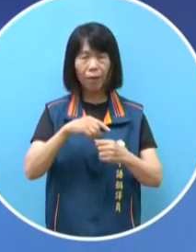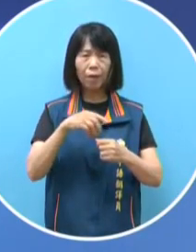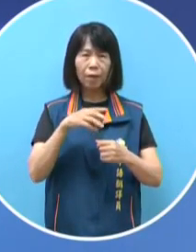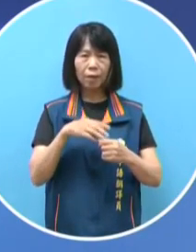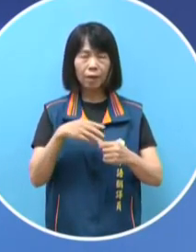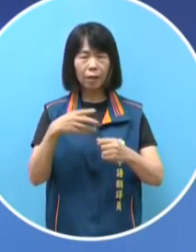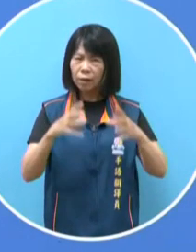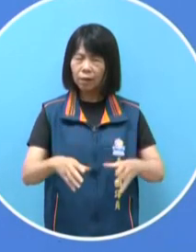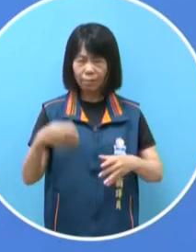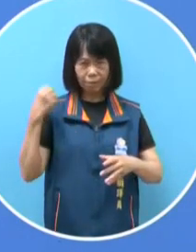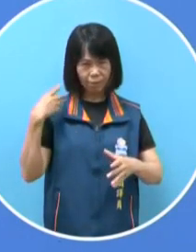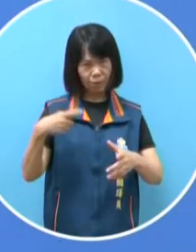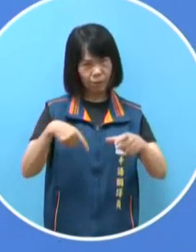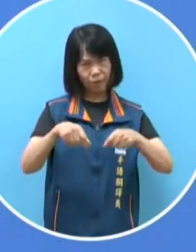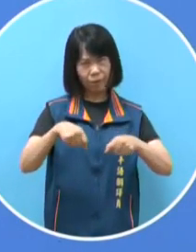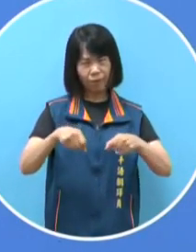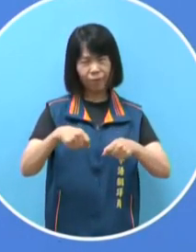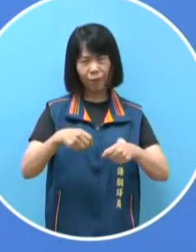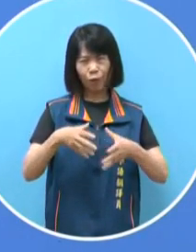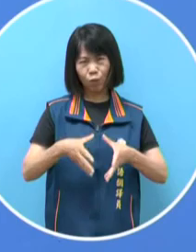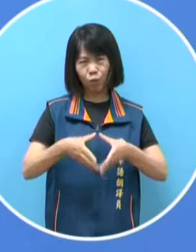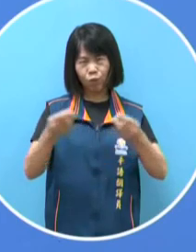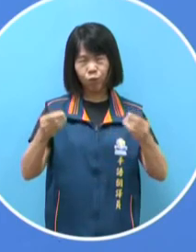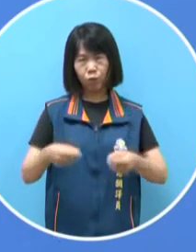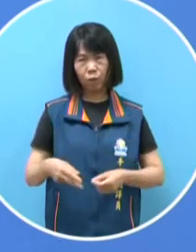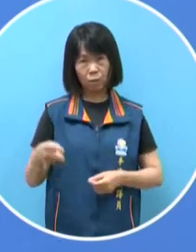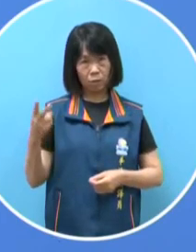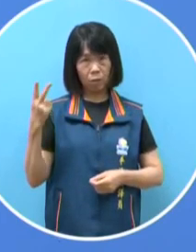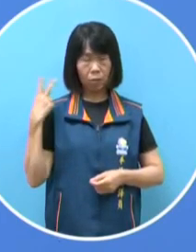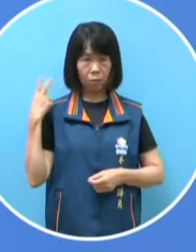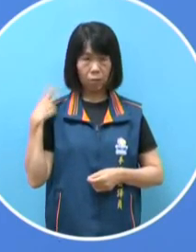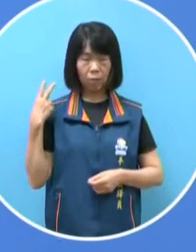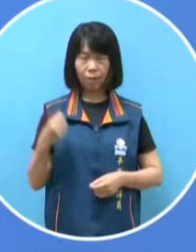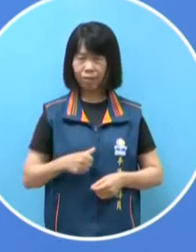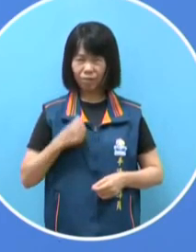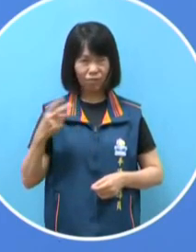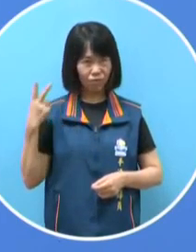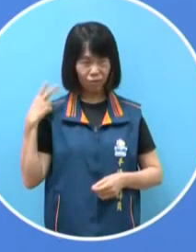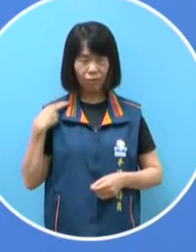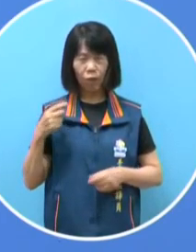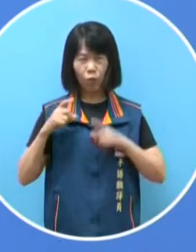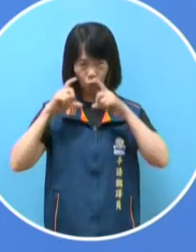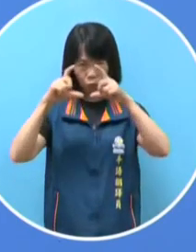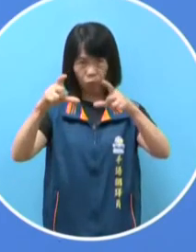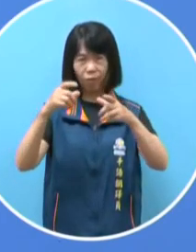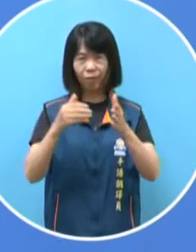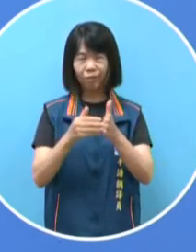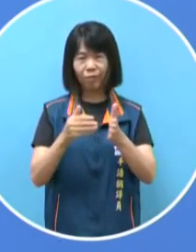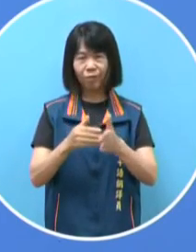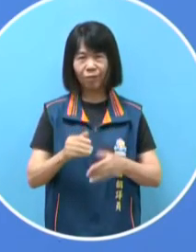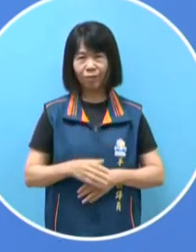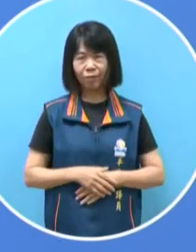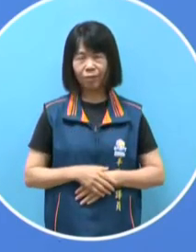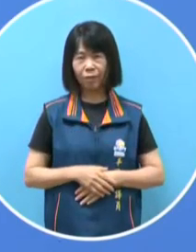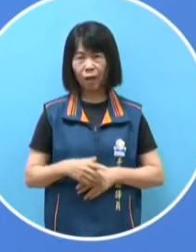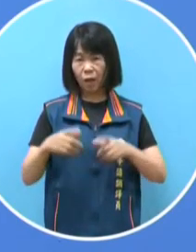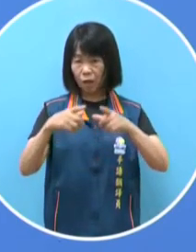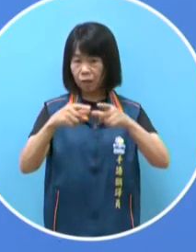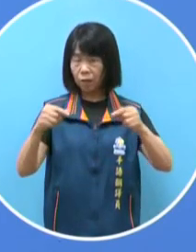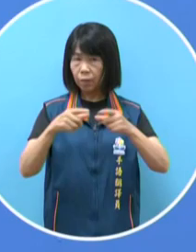进行接种，而18岁以下到12岁的年龄层更是最重要的一个族群。 我想日